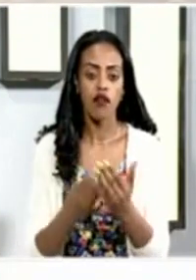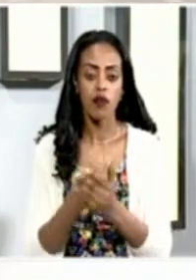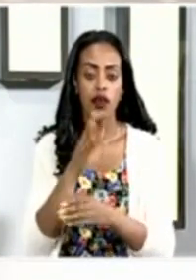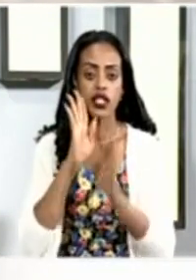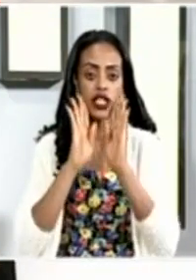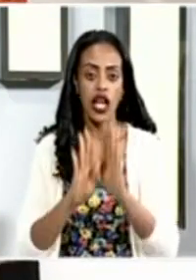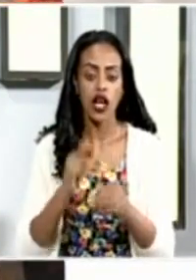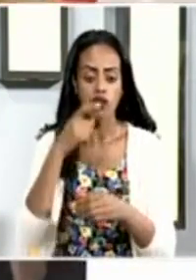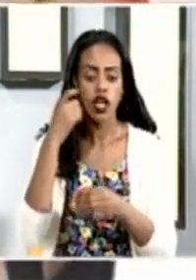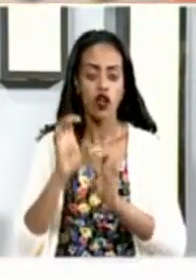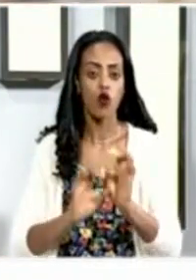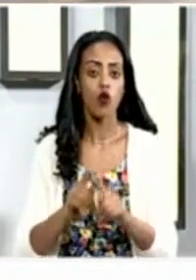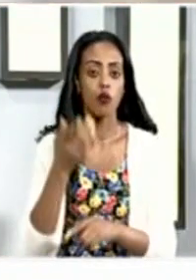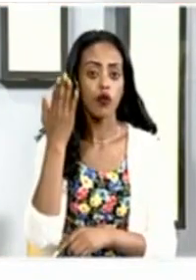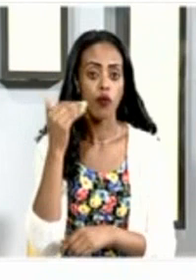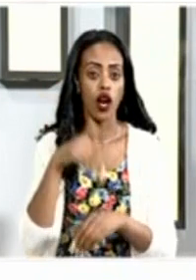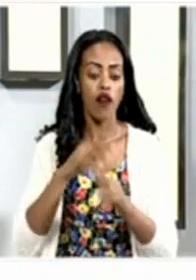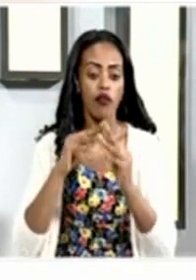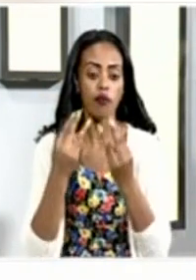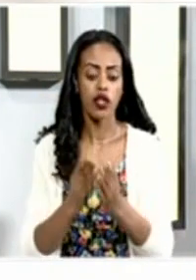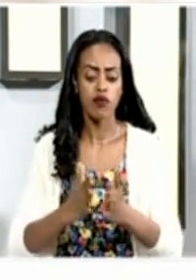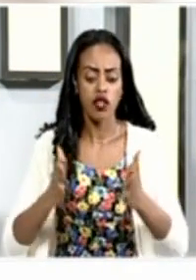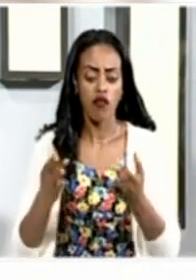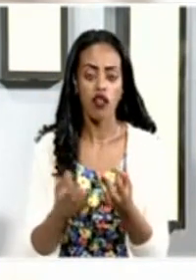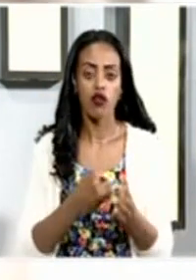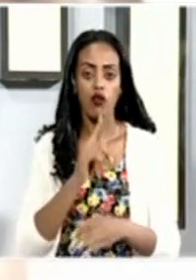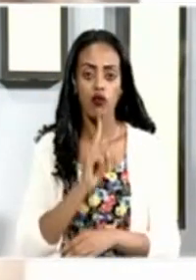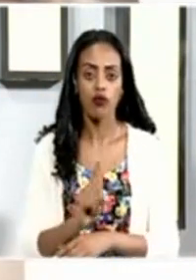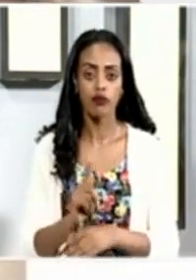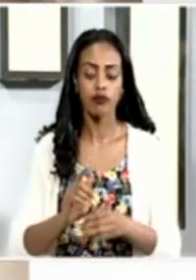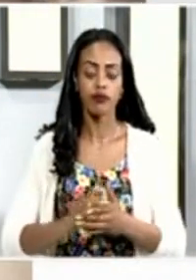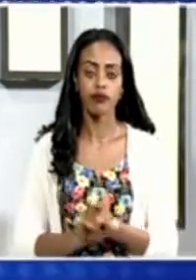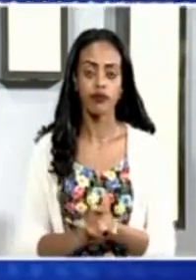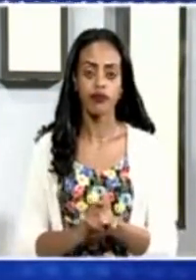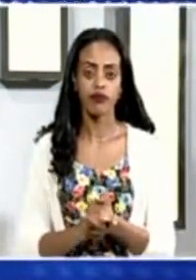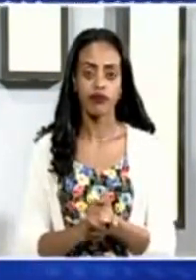ሰላምን ዘይተሓለለ ፃዕሪ ይገብሩ ምንባሮም ኣብቲ መድረኽ ብስፍሓት ተገሊጹ እዩ።